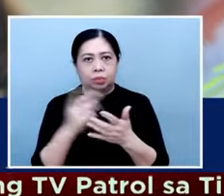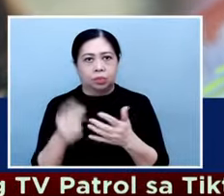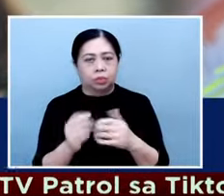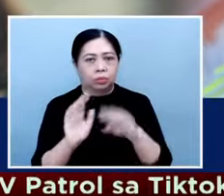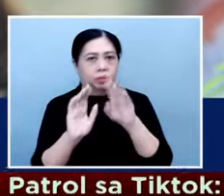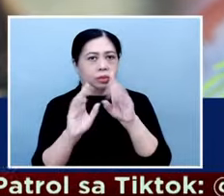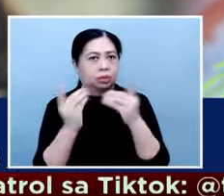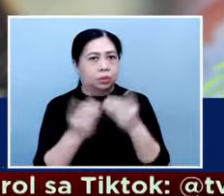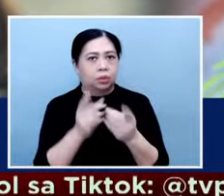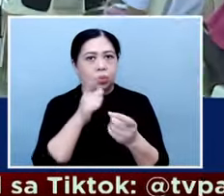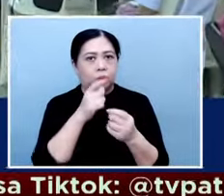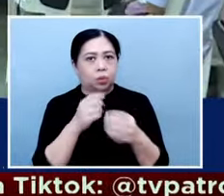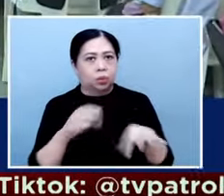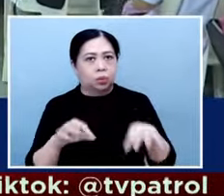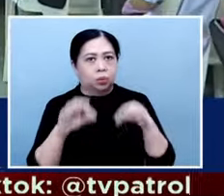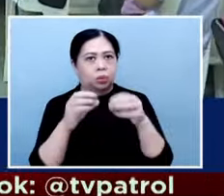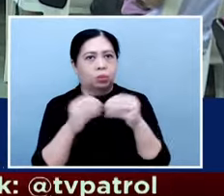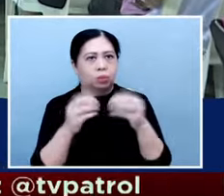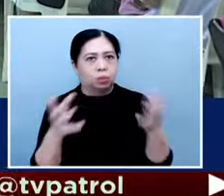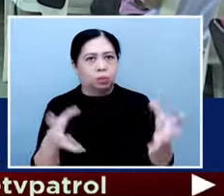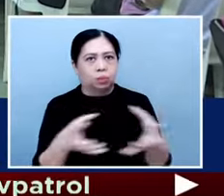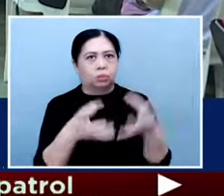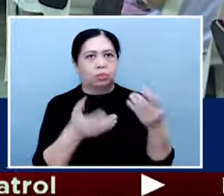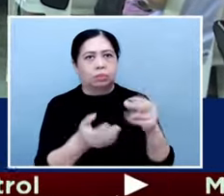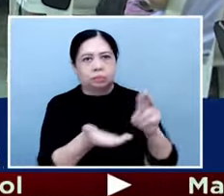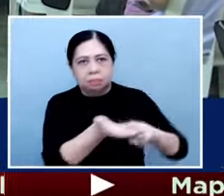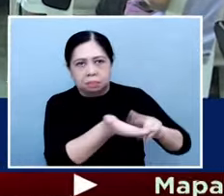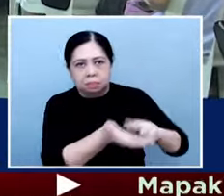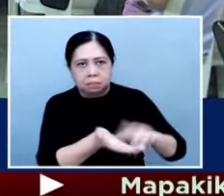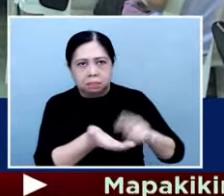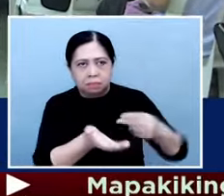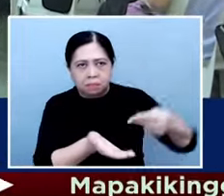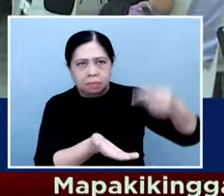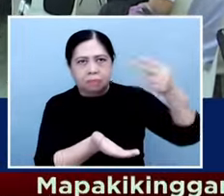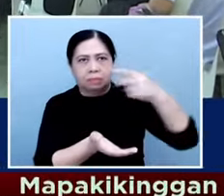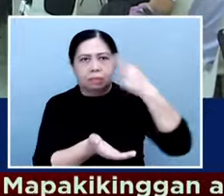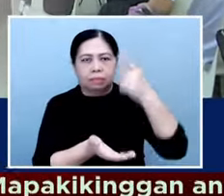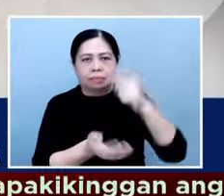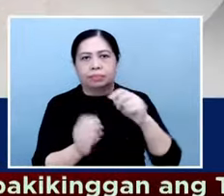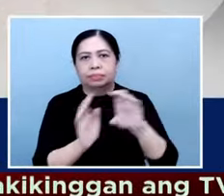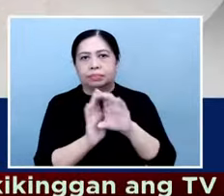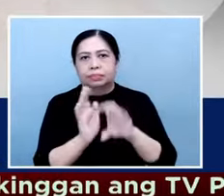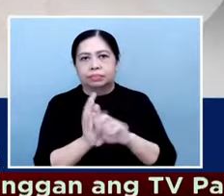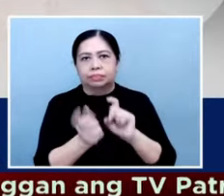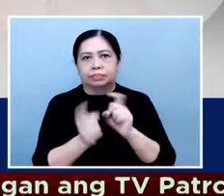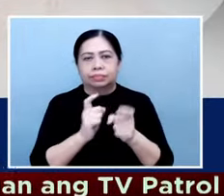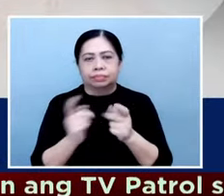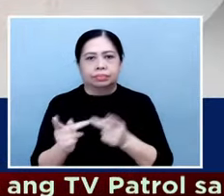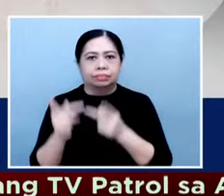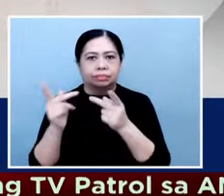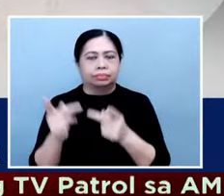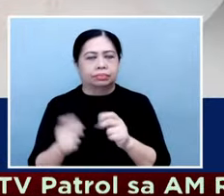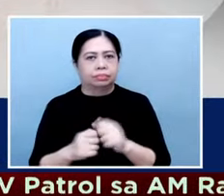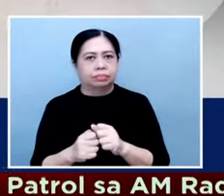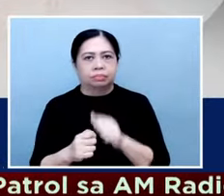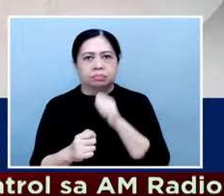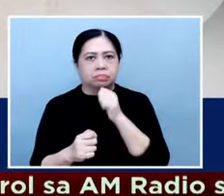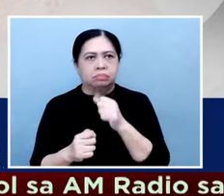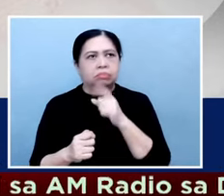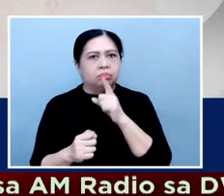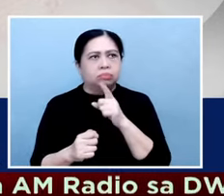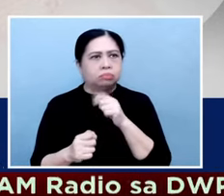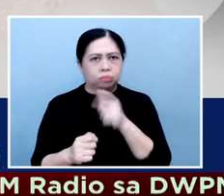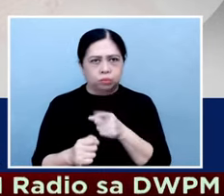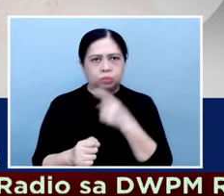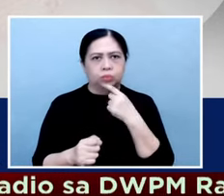distritong makapag-aambag ng kailangang bilang ng pirma para sa Chacha Petition. Pero itinanggi ito ni Leyte 4th District Representative